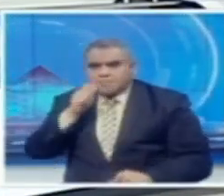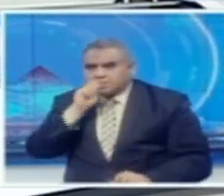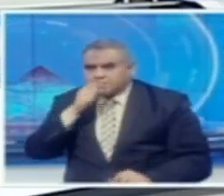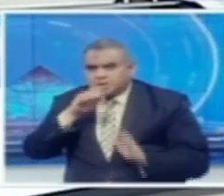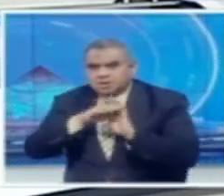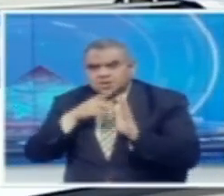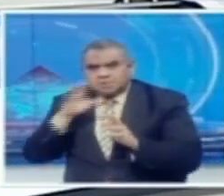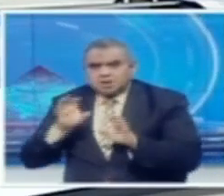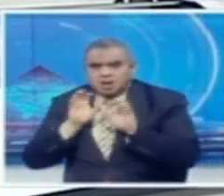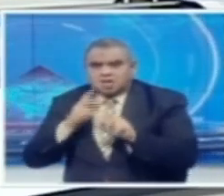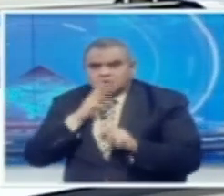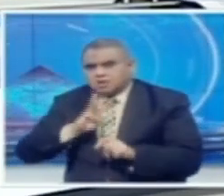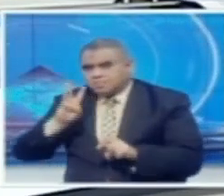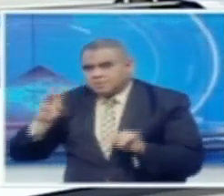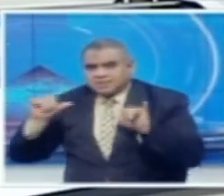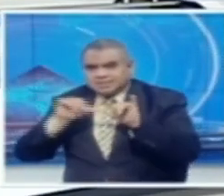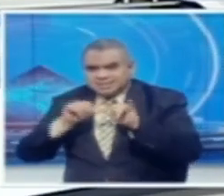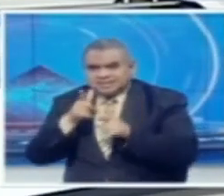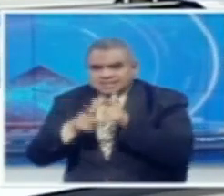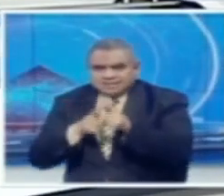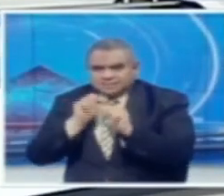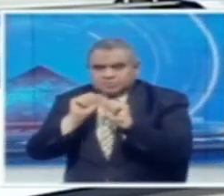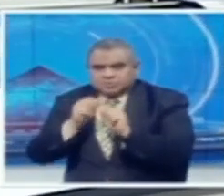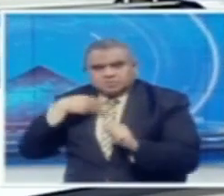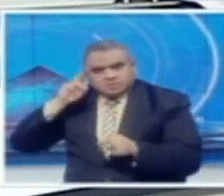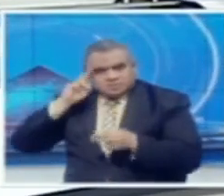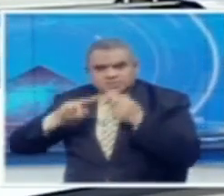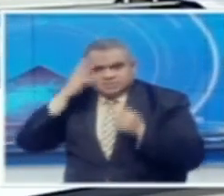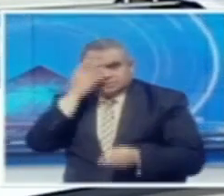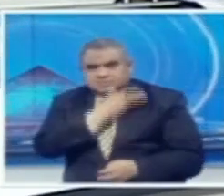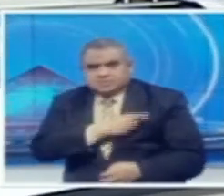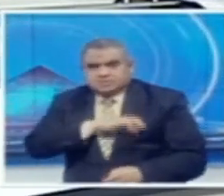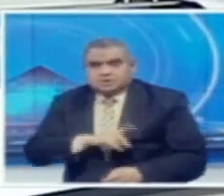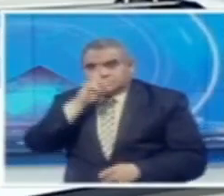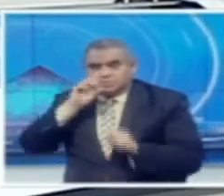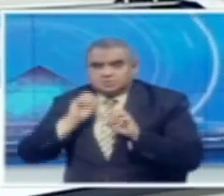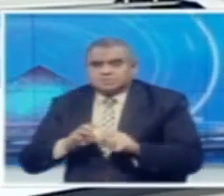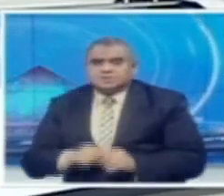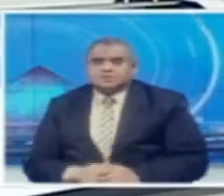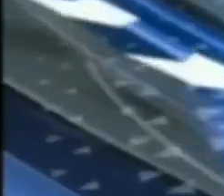الأخبار عبر موقعنا الإلكتروني maspero.eg. شكرا لحسن المتابعة. إلى اللقاء.